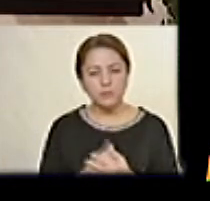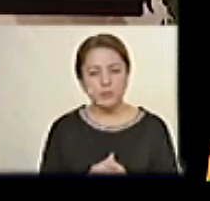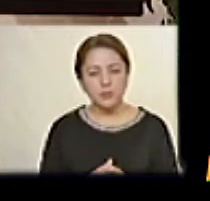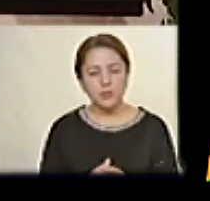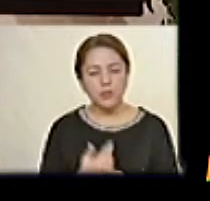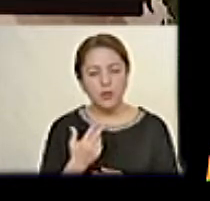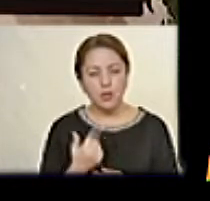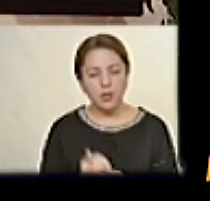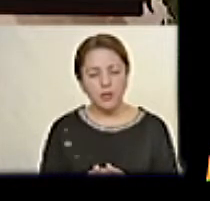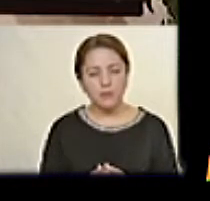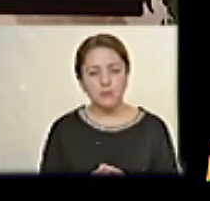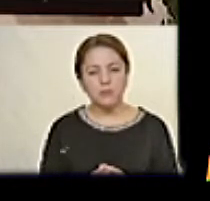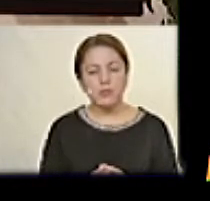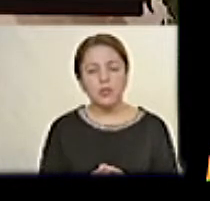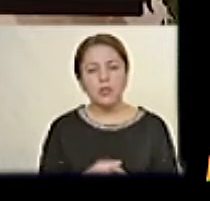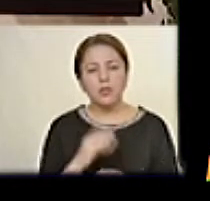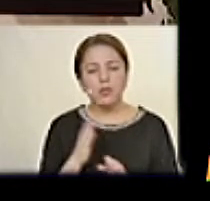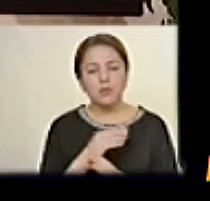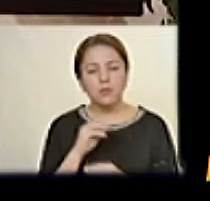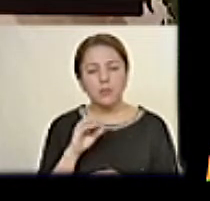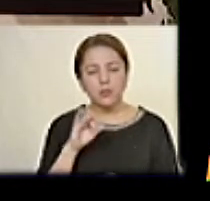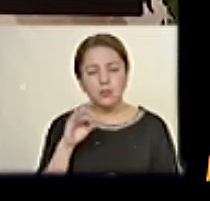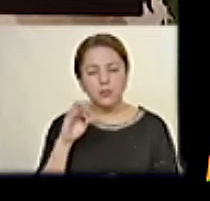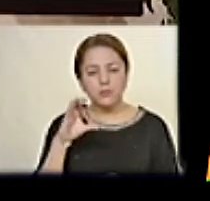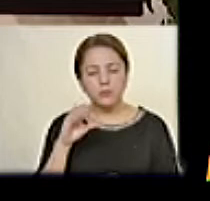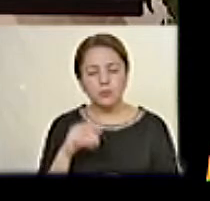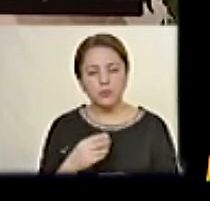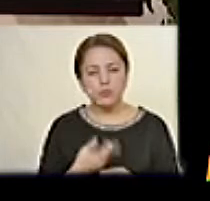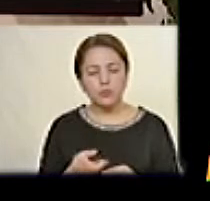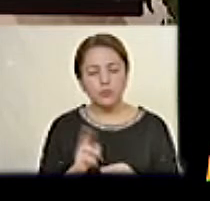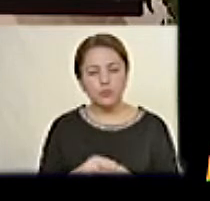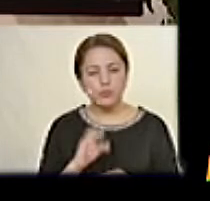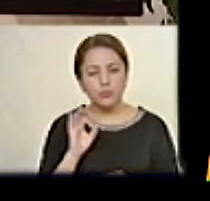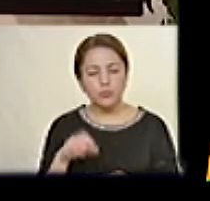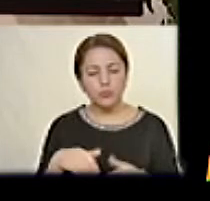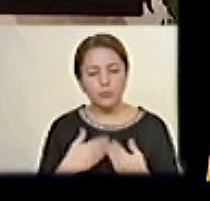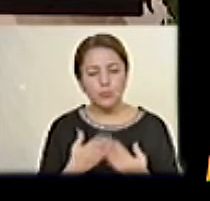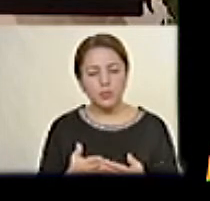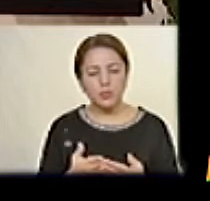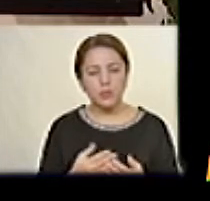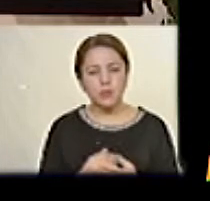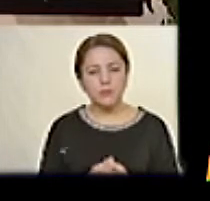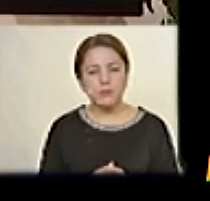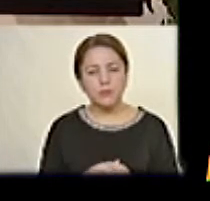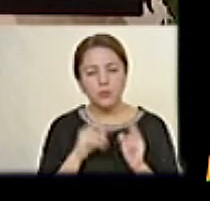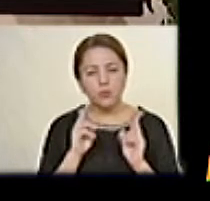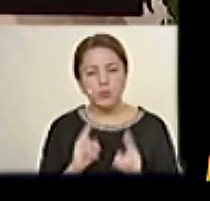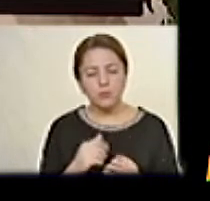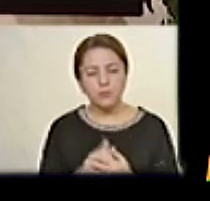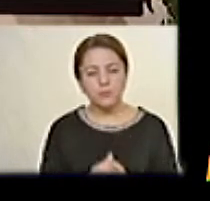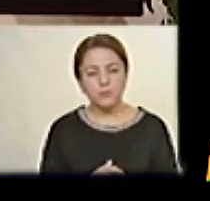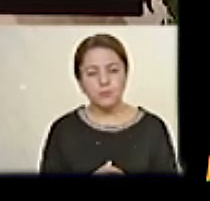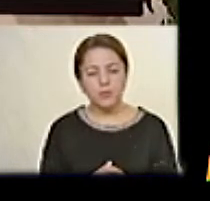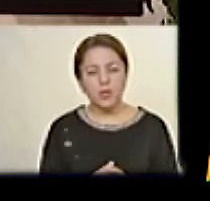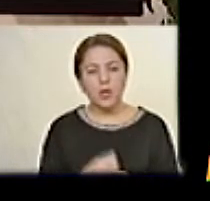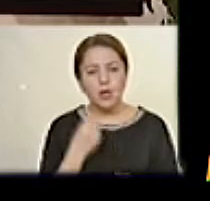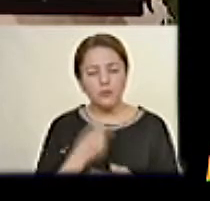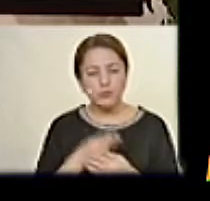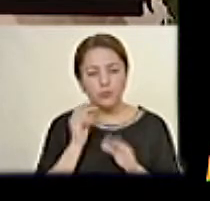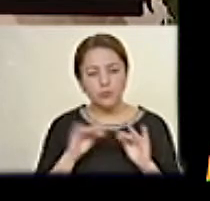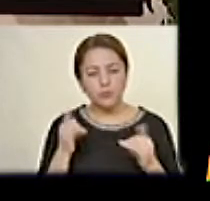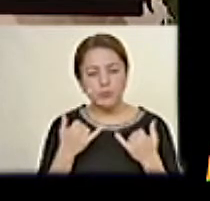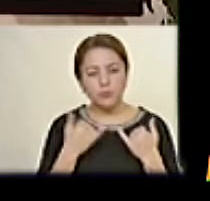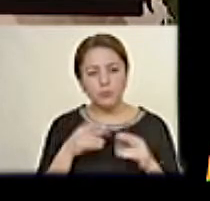Ya'ni aynan havo transporti uchun to'g'ri keltirilgan tariflarimiz to'g'ri ko'rsatilgan ekan. Xo'sh, aziz o'quvchilar,